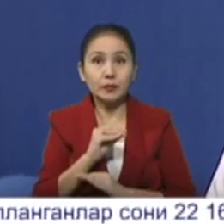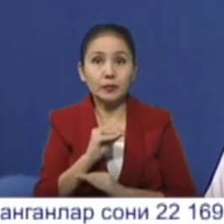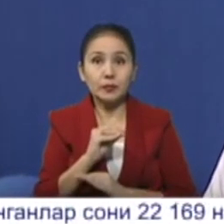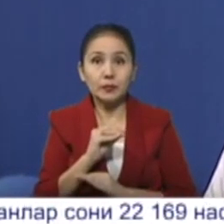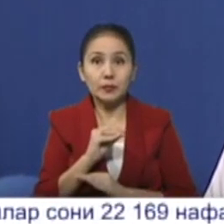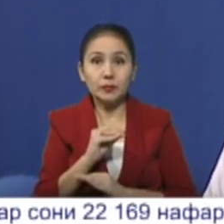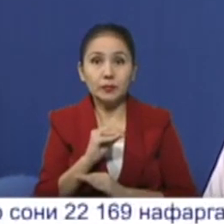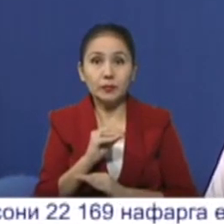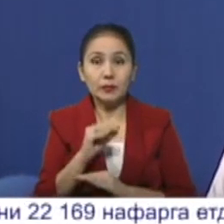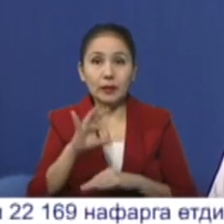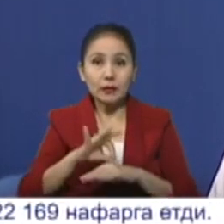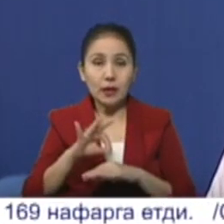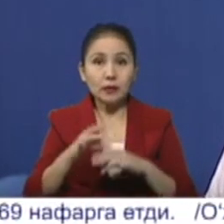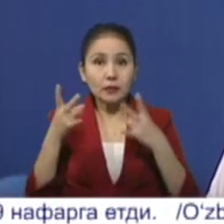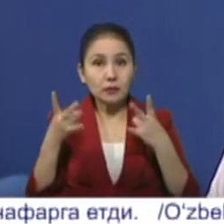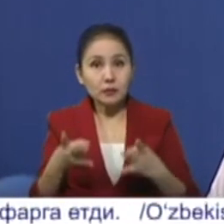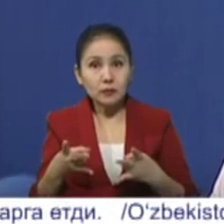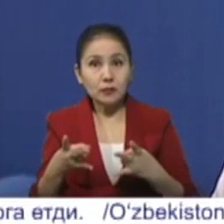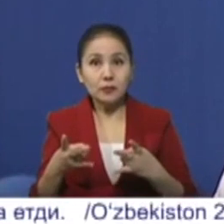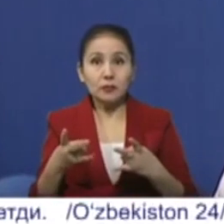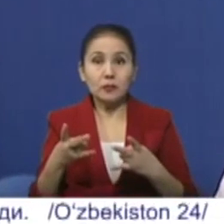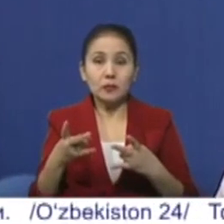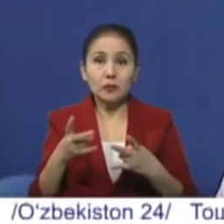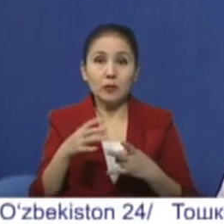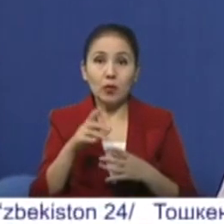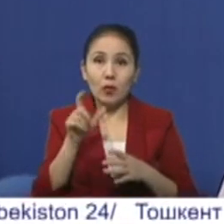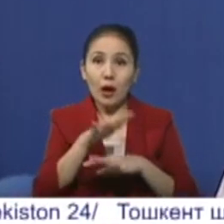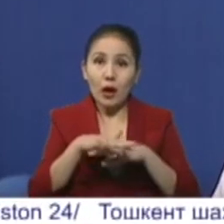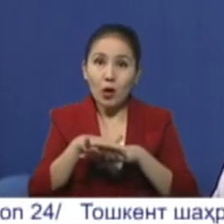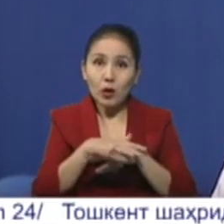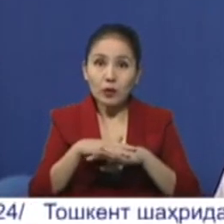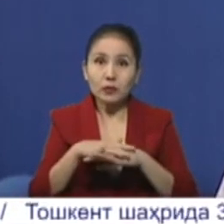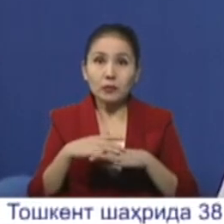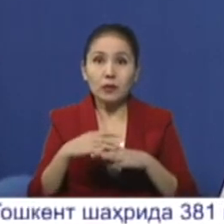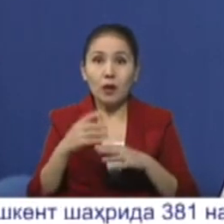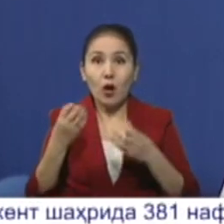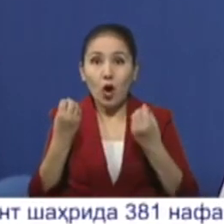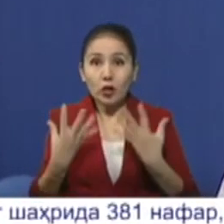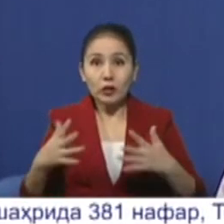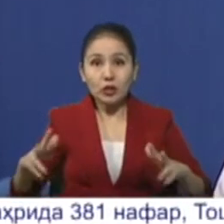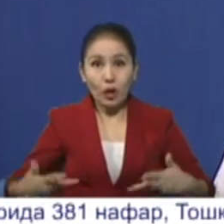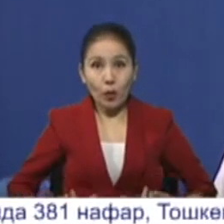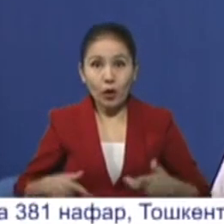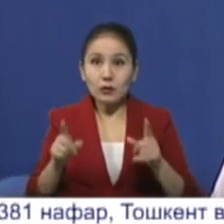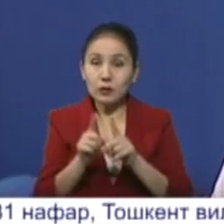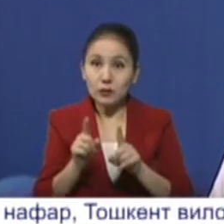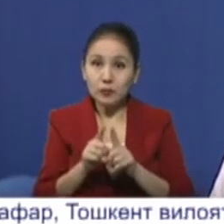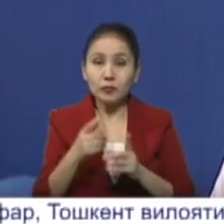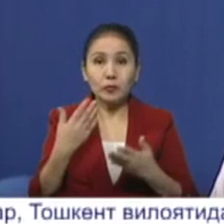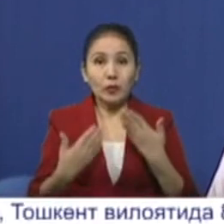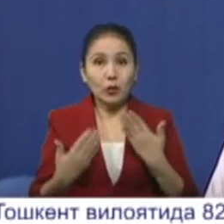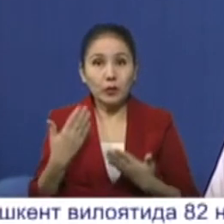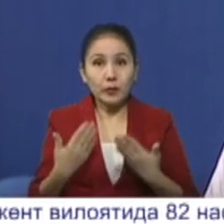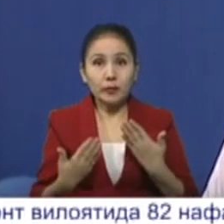shu kasallikka chalinish ko'p uchraganligi uchun aholi orasida oddiy shamollash holatlarini ham yoki